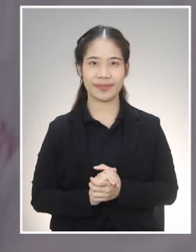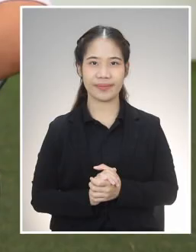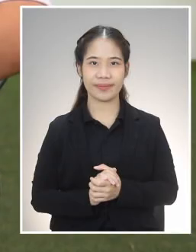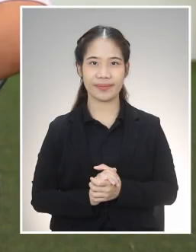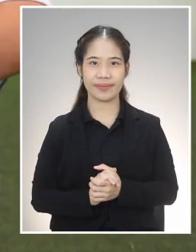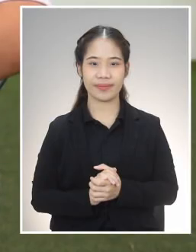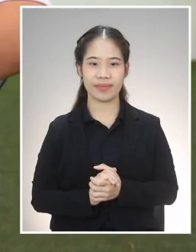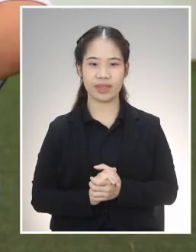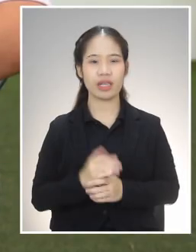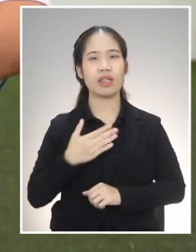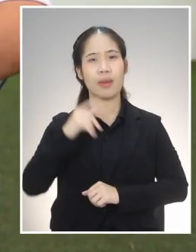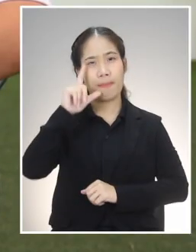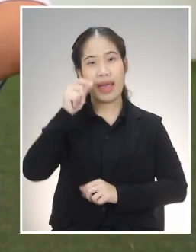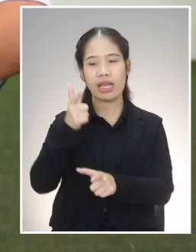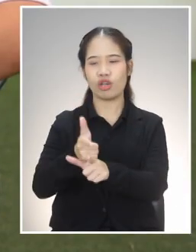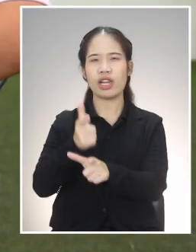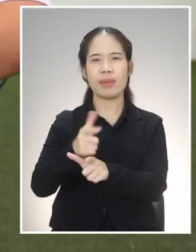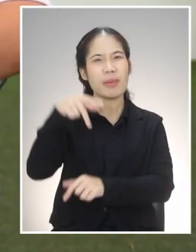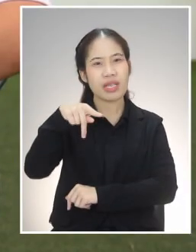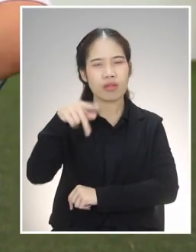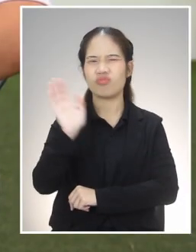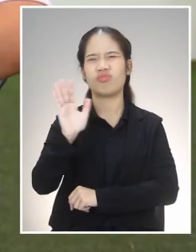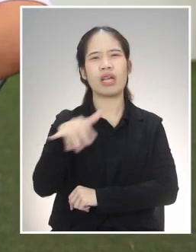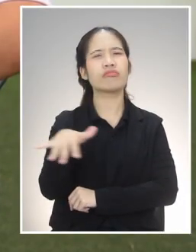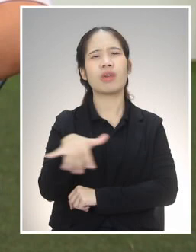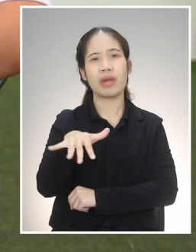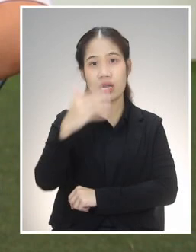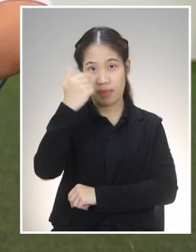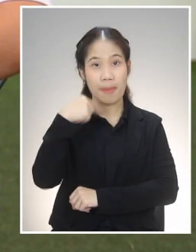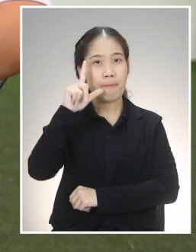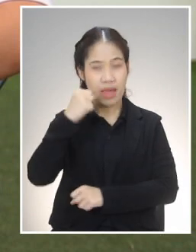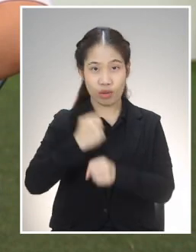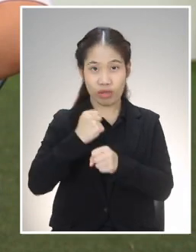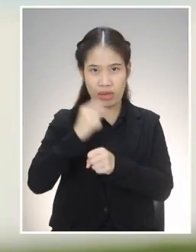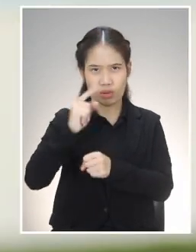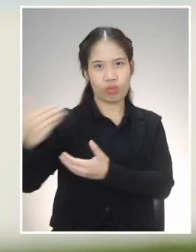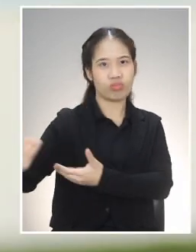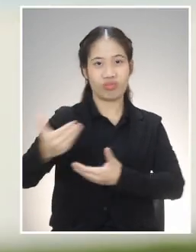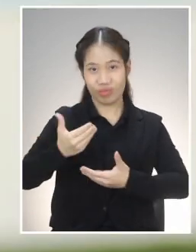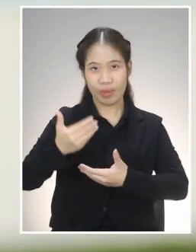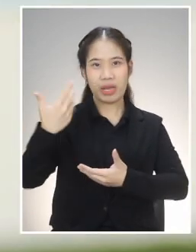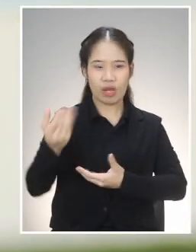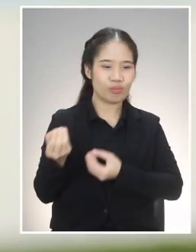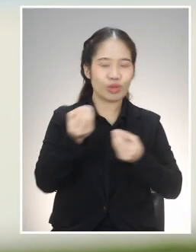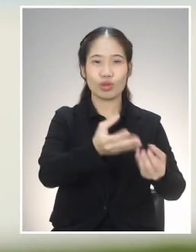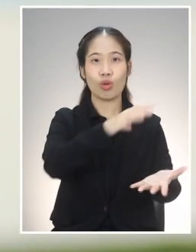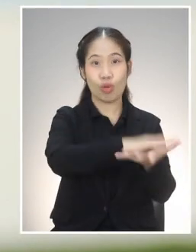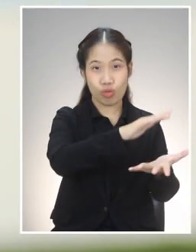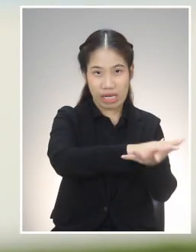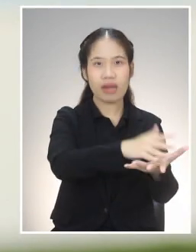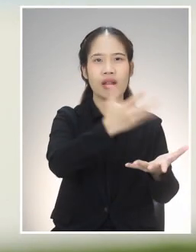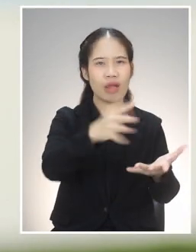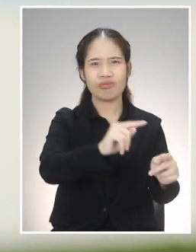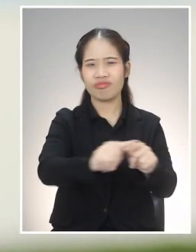ก็เลี้ยงแบบถ้าเสร็จแล้วเค้าเป็นเรื่องธรรมดาคือแม่ทำงานไม่ก็ต้องกระเตงเข้าไปด้วยไปส่งโรงเรียนก็ต้องพาเขาไปด้วย